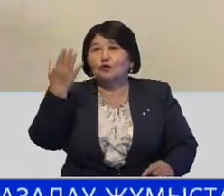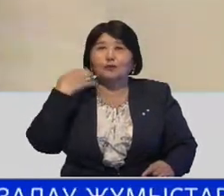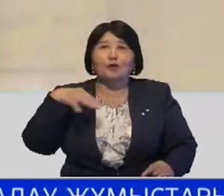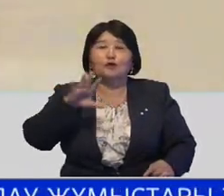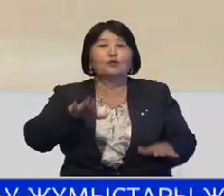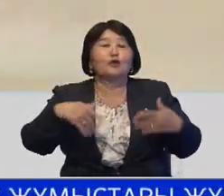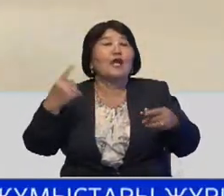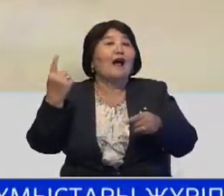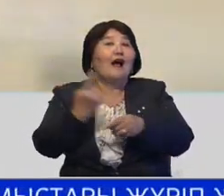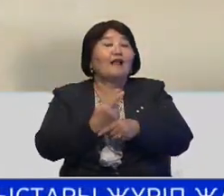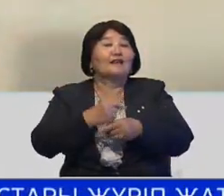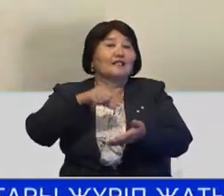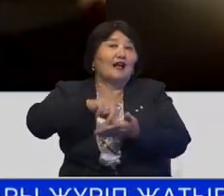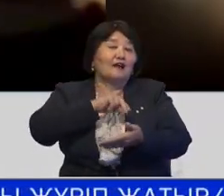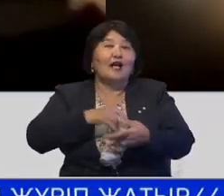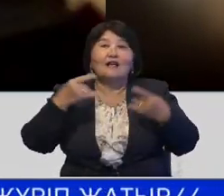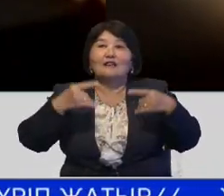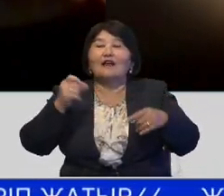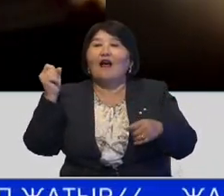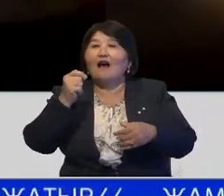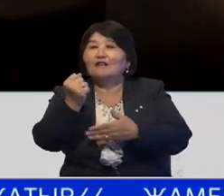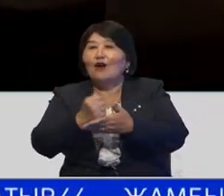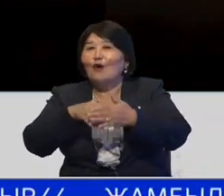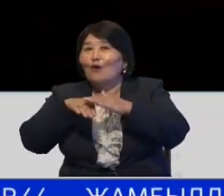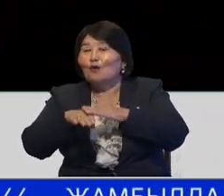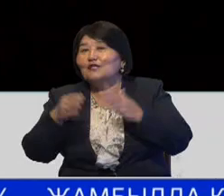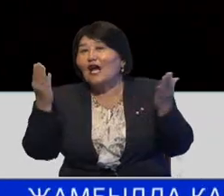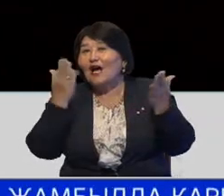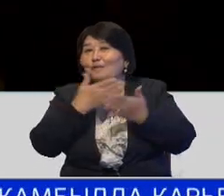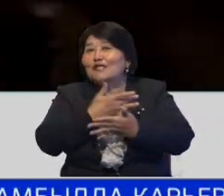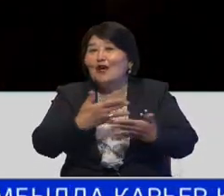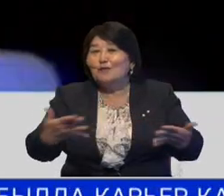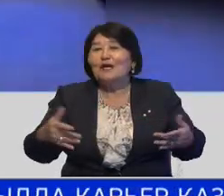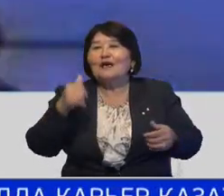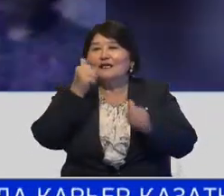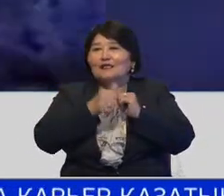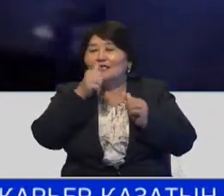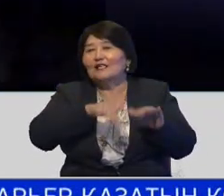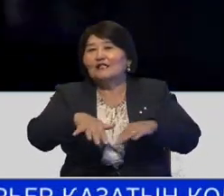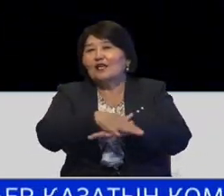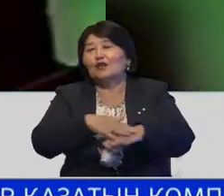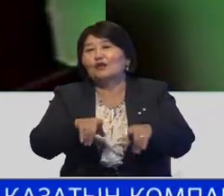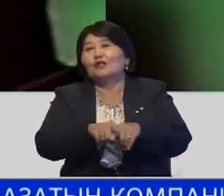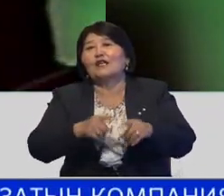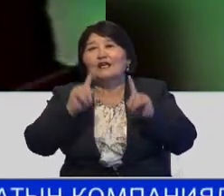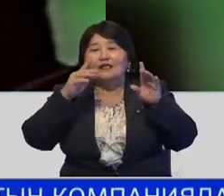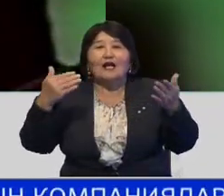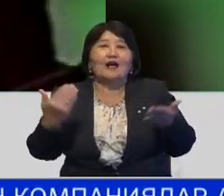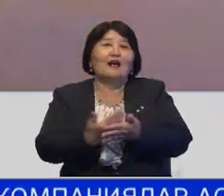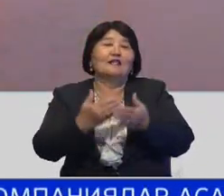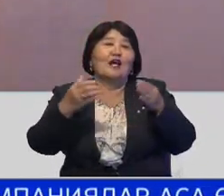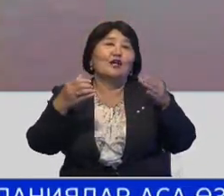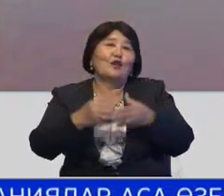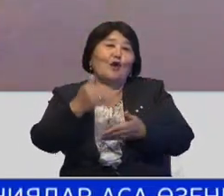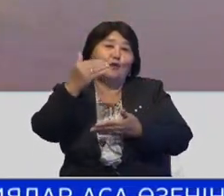жұртшылығына ұсынылған алғашқы кадрлар, телеарнаның алтын қорында сақталған бейнематериалдар әр жыл сайын жұртшылықтың жадына жаңғырып, арнайы топтама